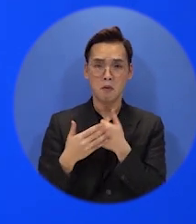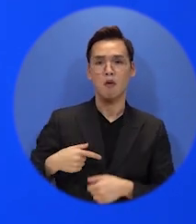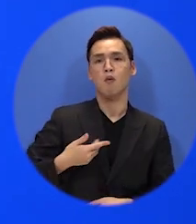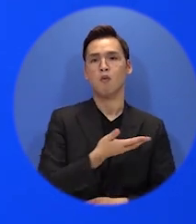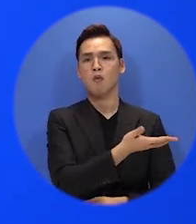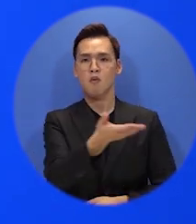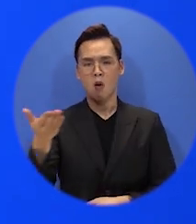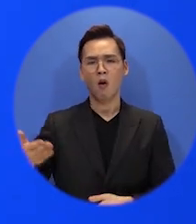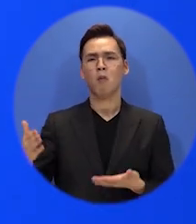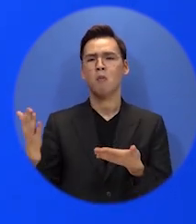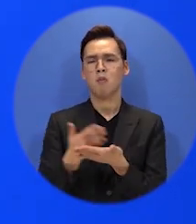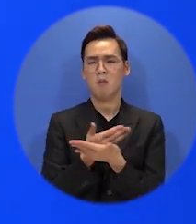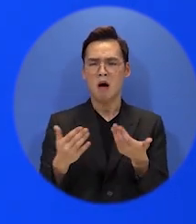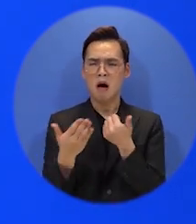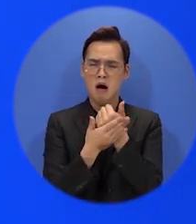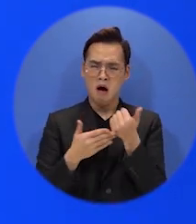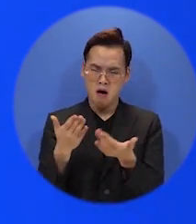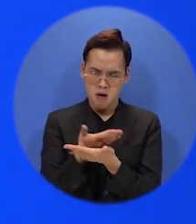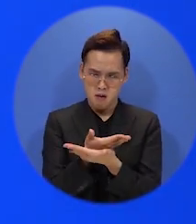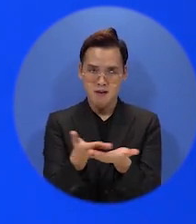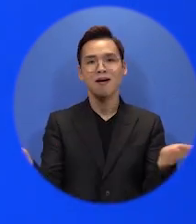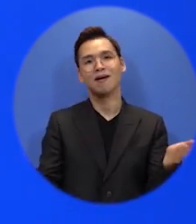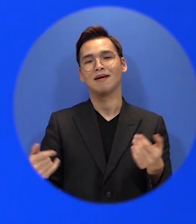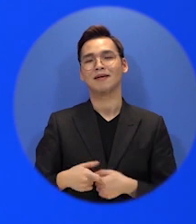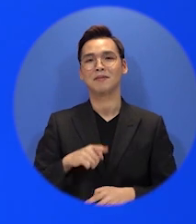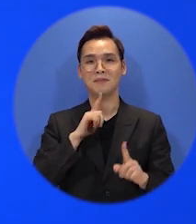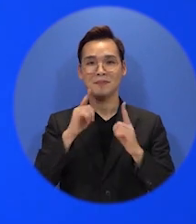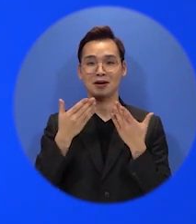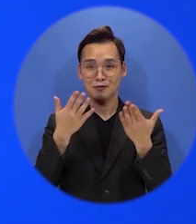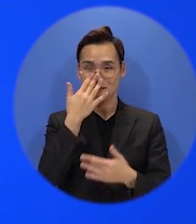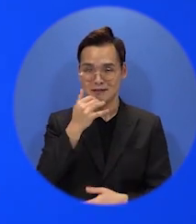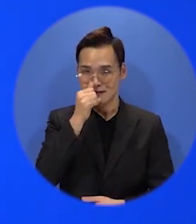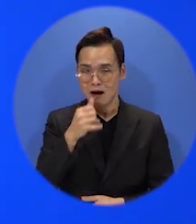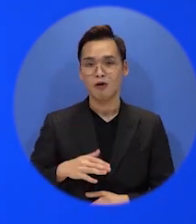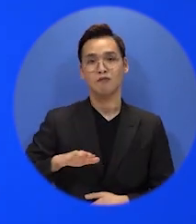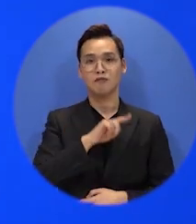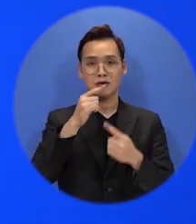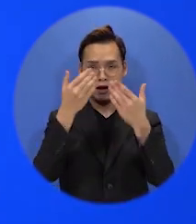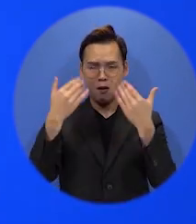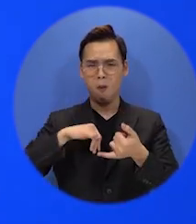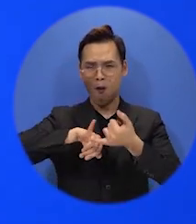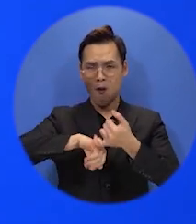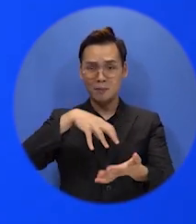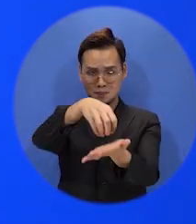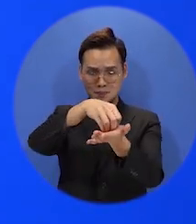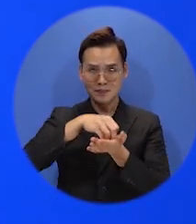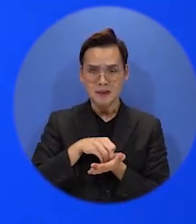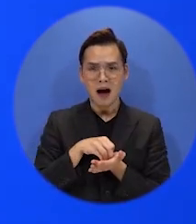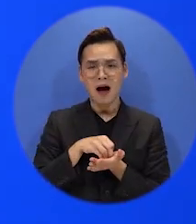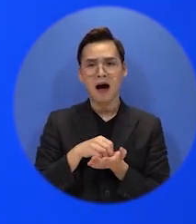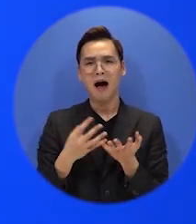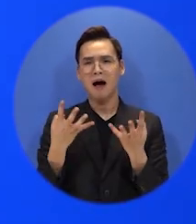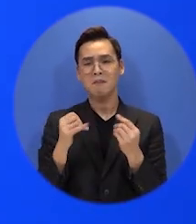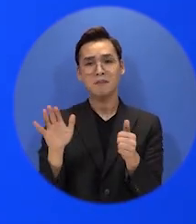여러분들에게 진짜 엄청난 많은 혜택들이 주어진다. 라고 말씀 좀 드릴 수가 있고요. 여러분들 우리 성문대학교에 꼭 입학을 하셔서 그런